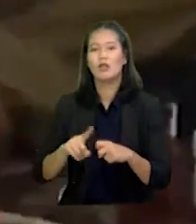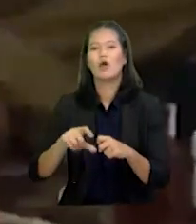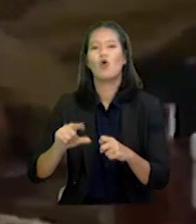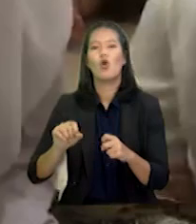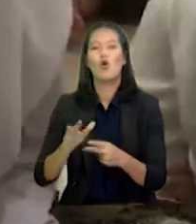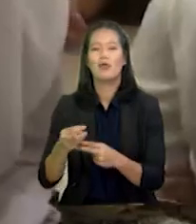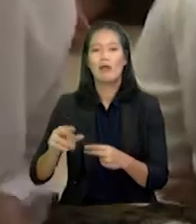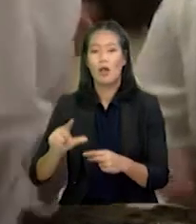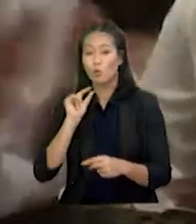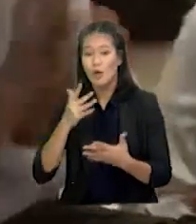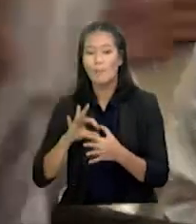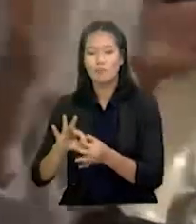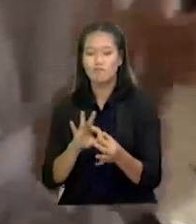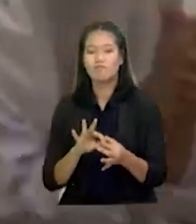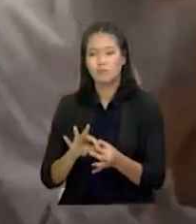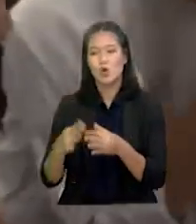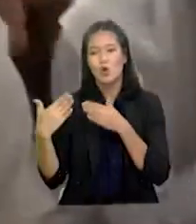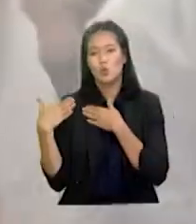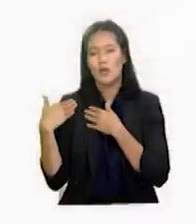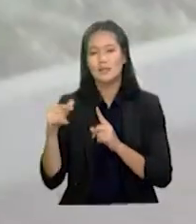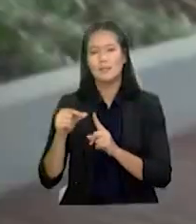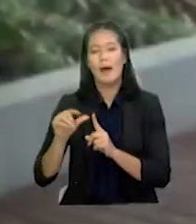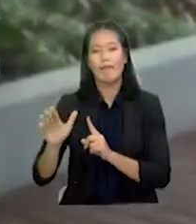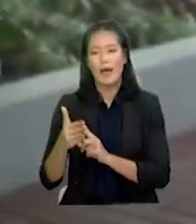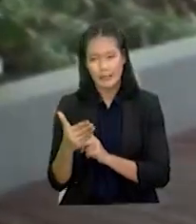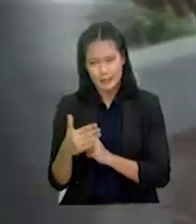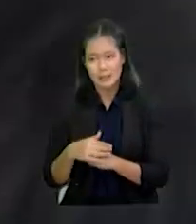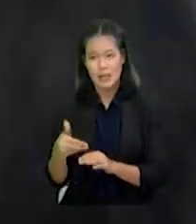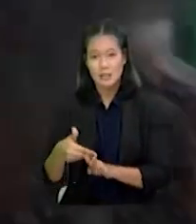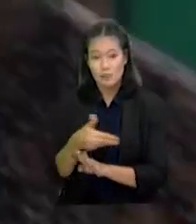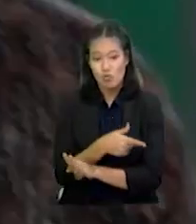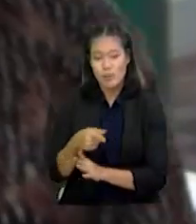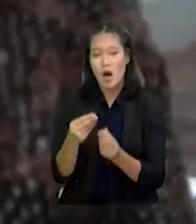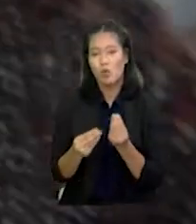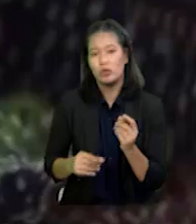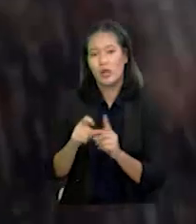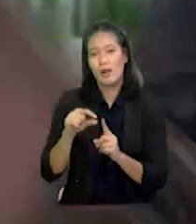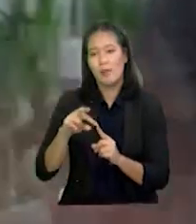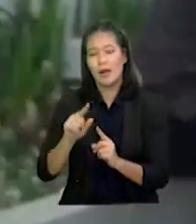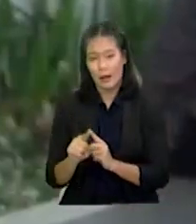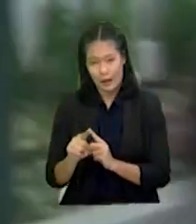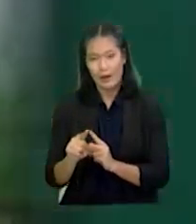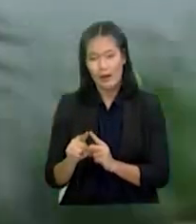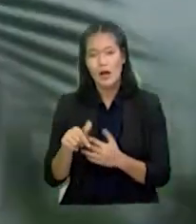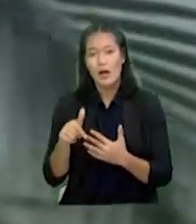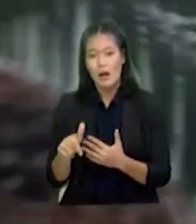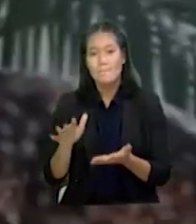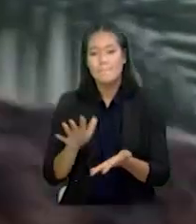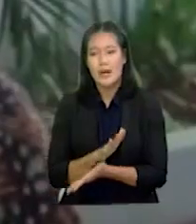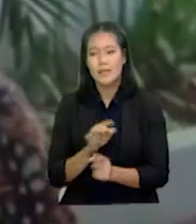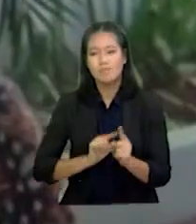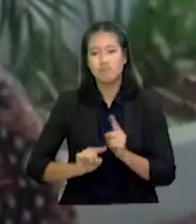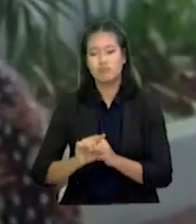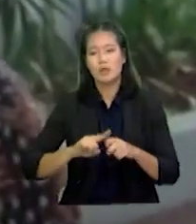untuk gotong royong menjalankan tugas partai. Sebelumnya anggota DPR RI fraksi PDIP, mantan jubir